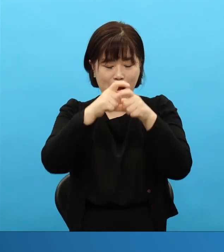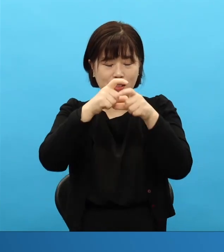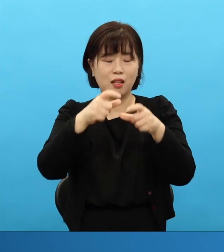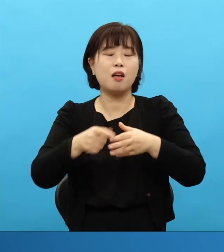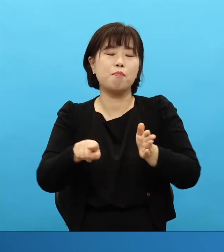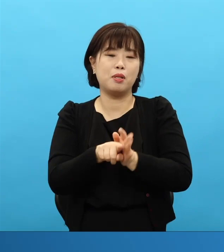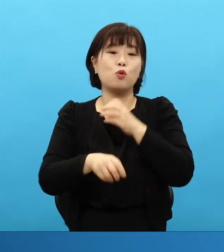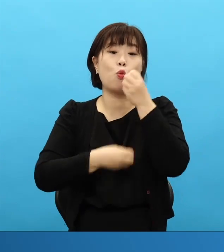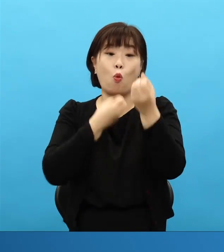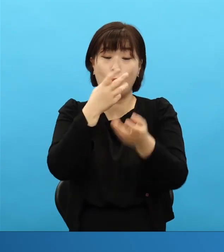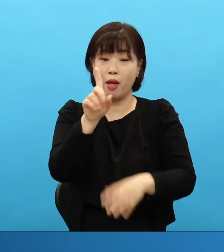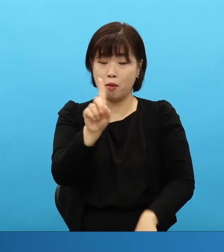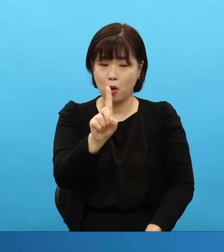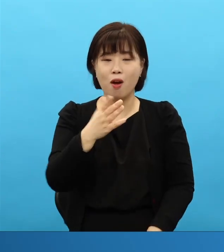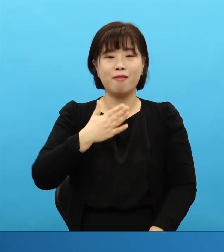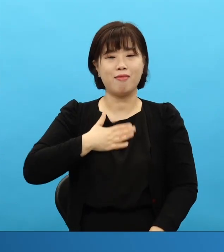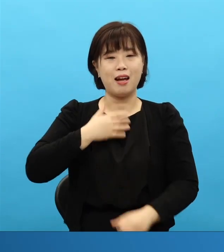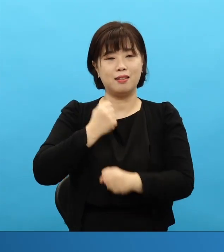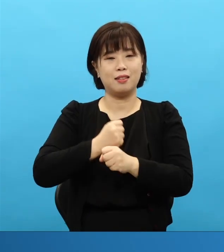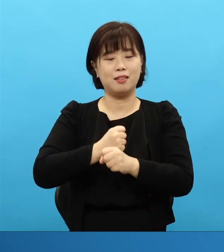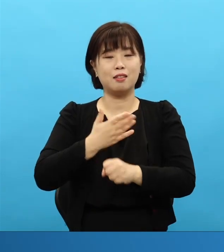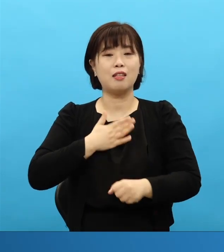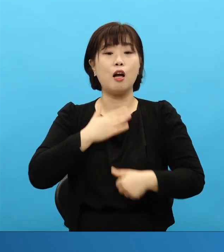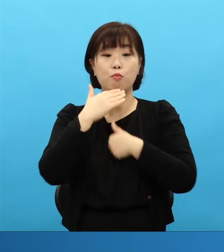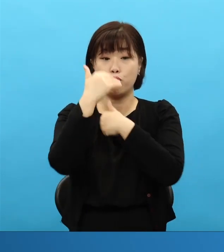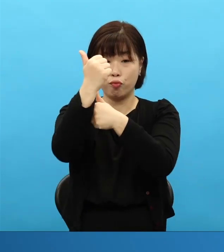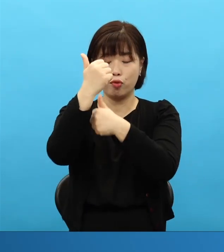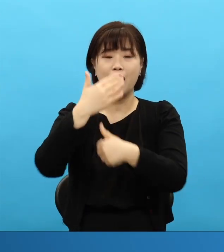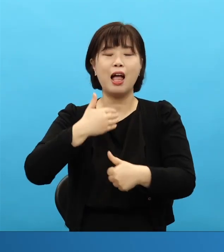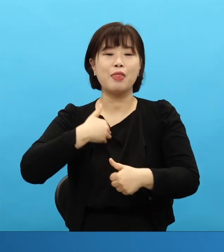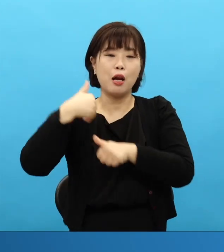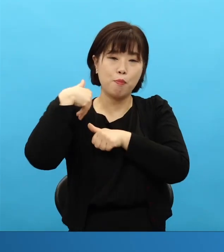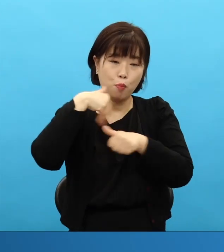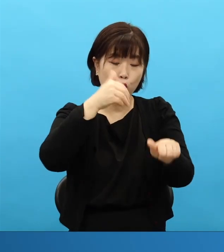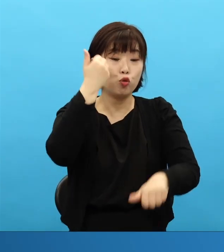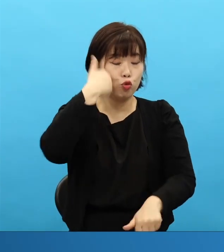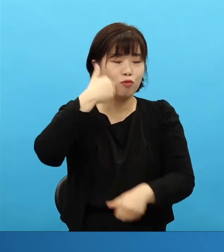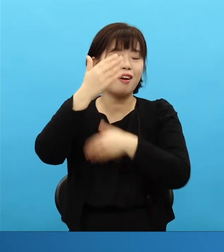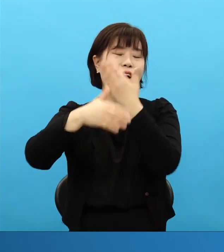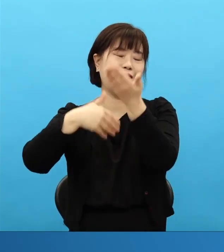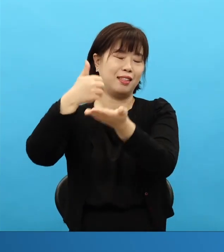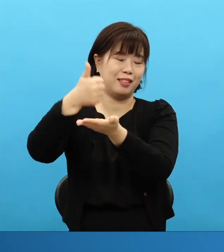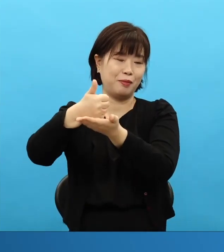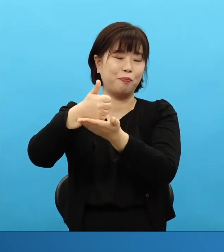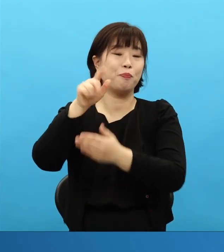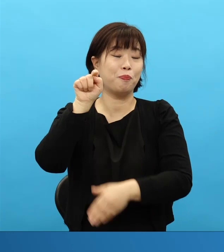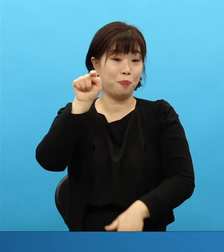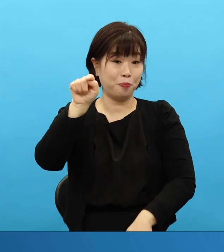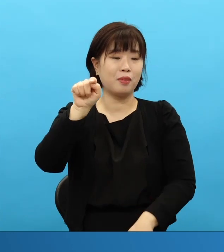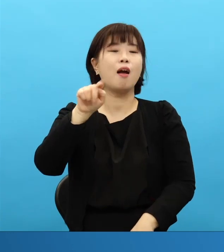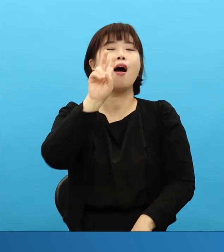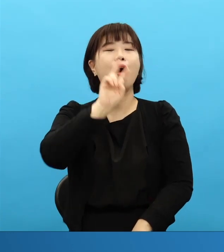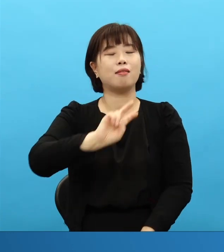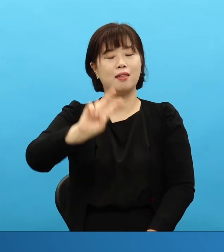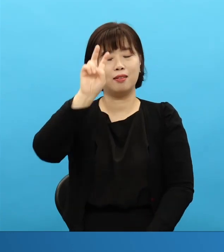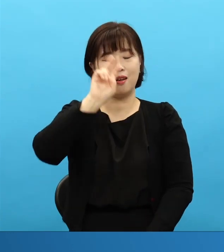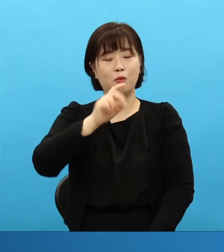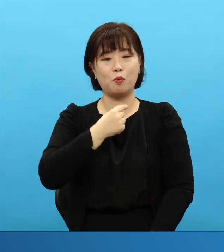나를 지으시고 나를 부르시고 나를 보내신 이가 하나님, 그 하나님을